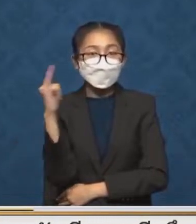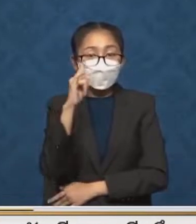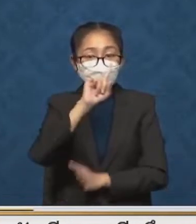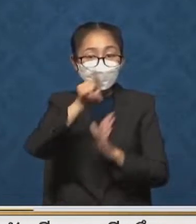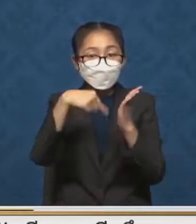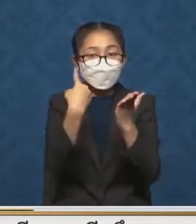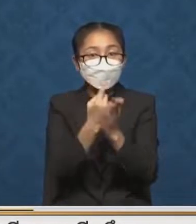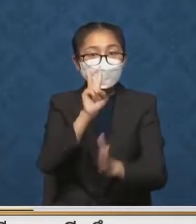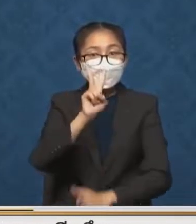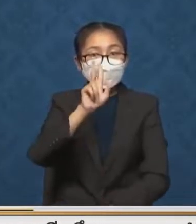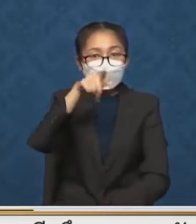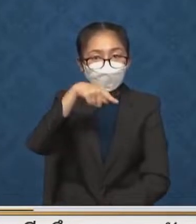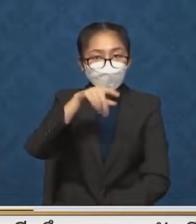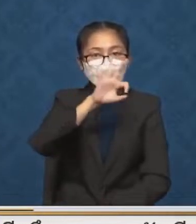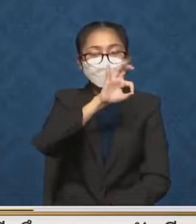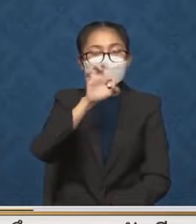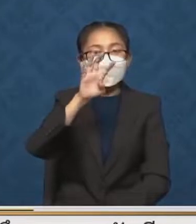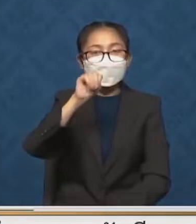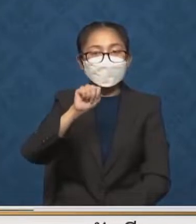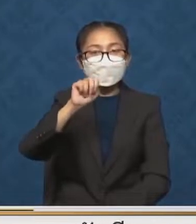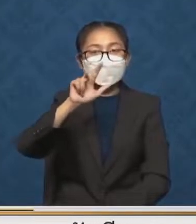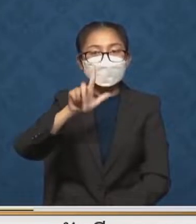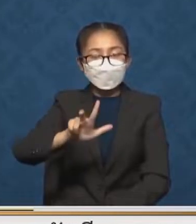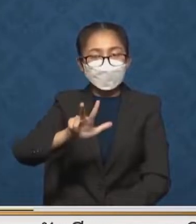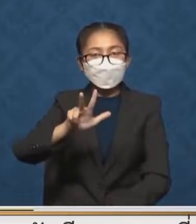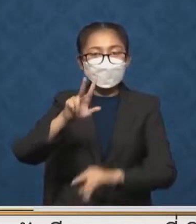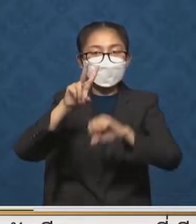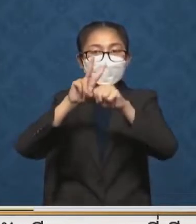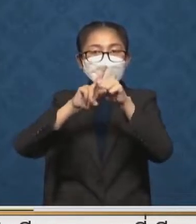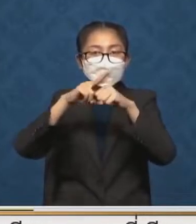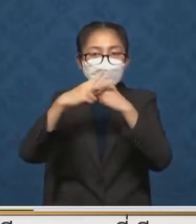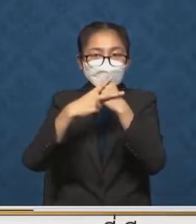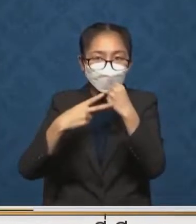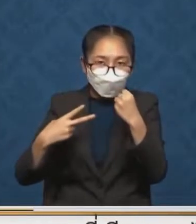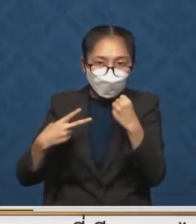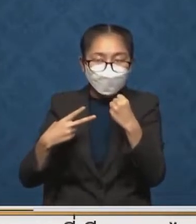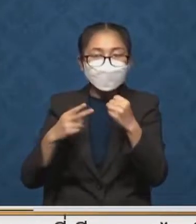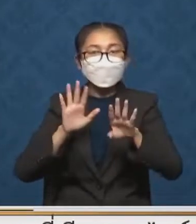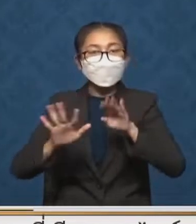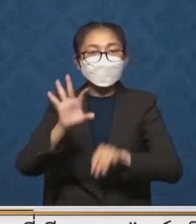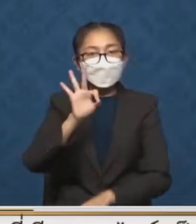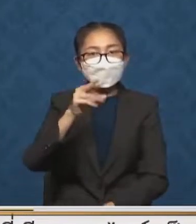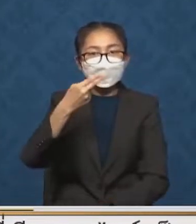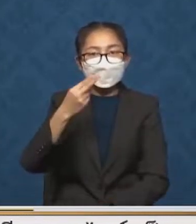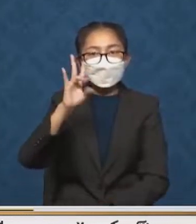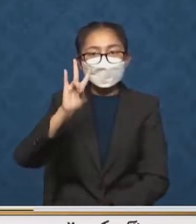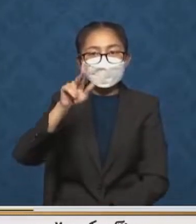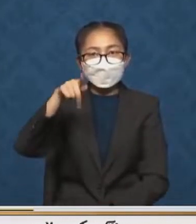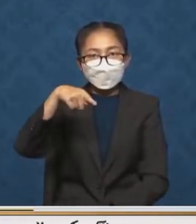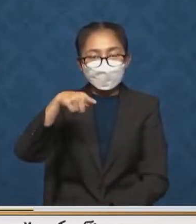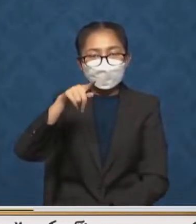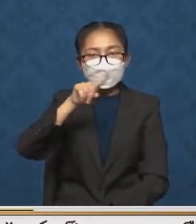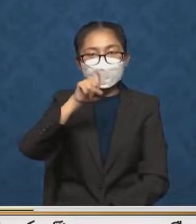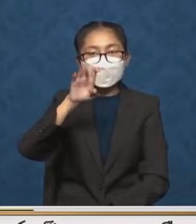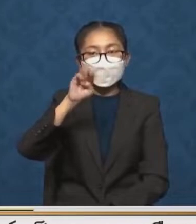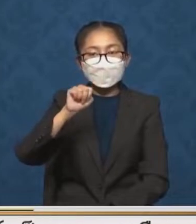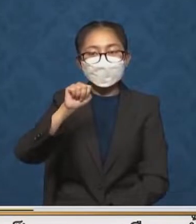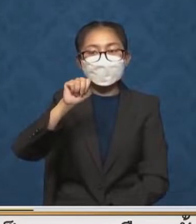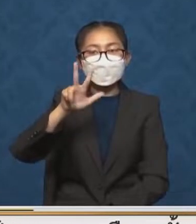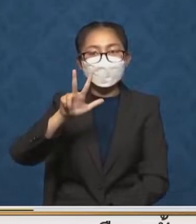ว2,943.73อลลาร์หรือมีคาเทากับ 97,143 บาท